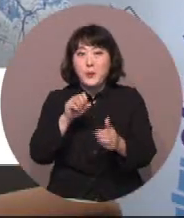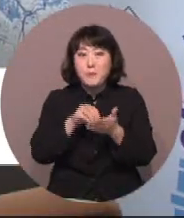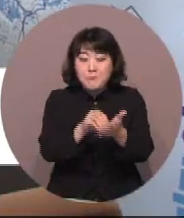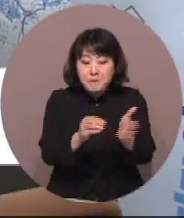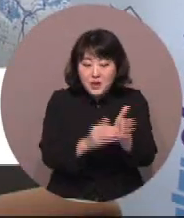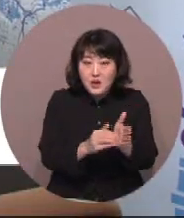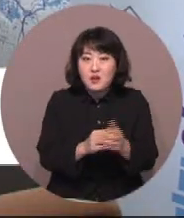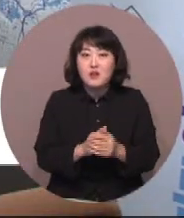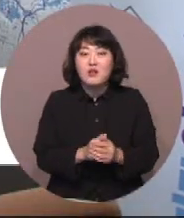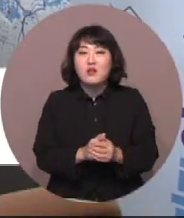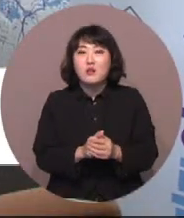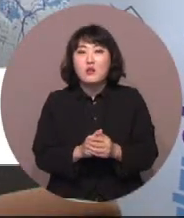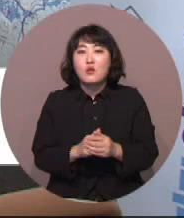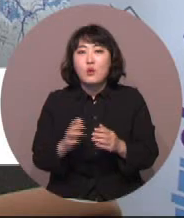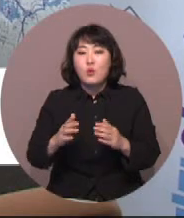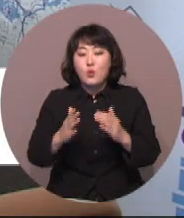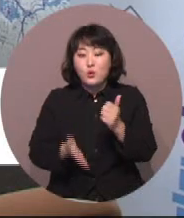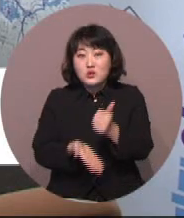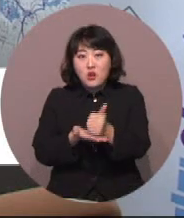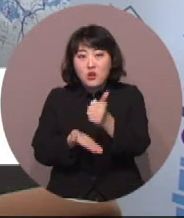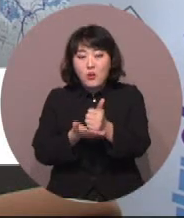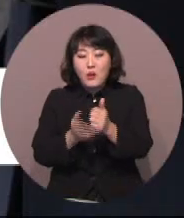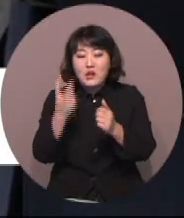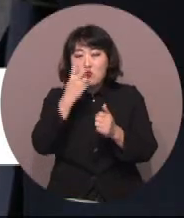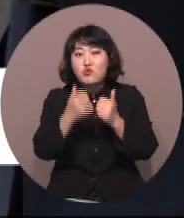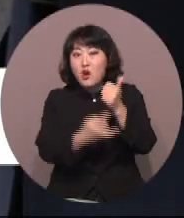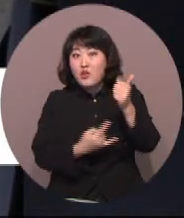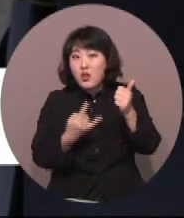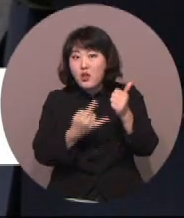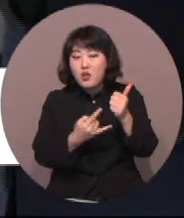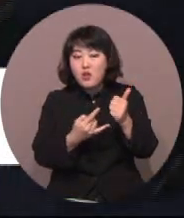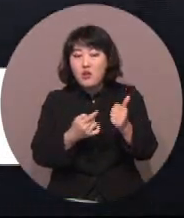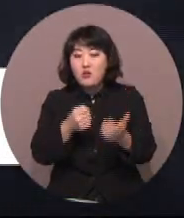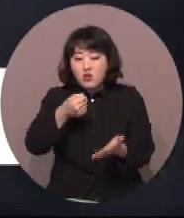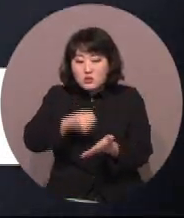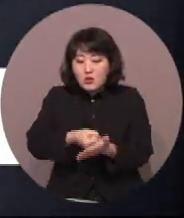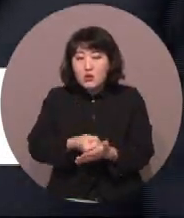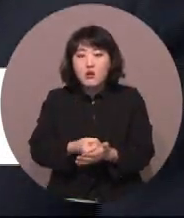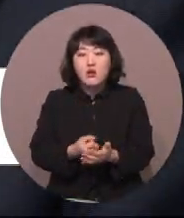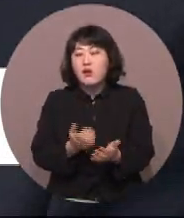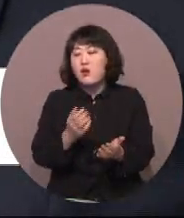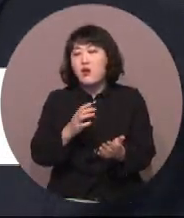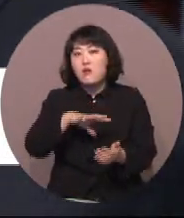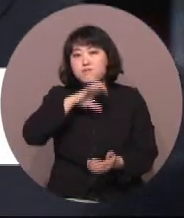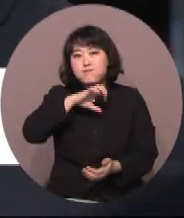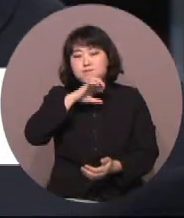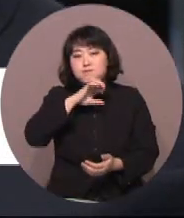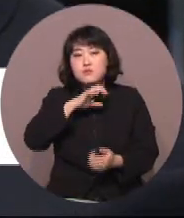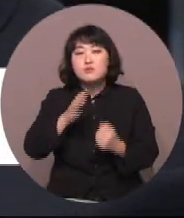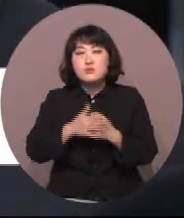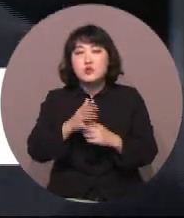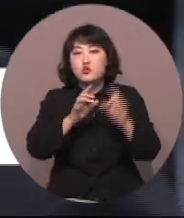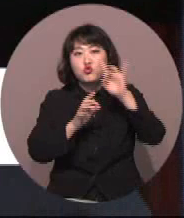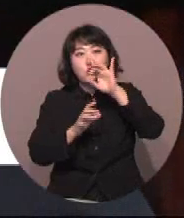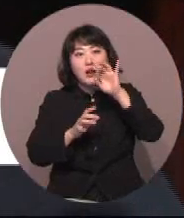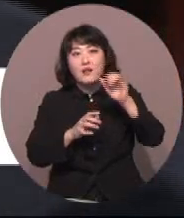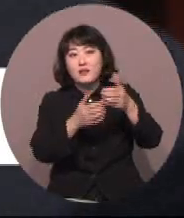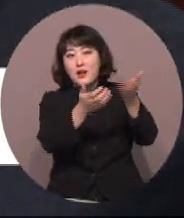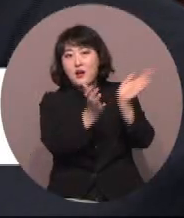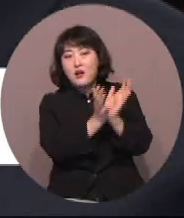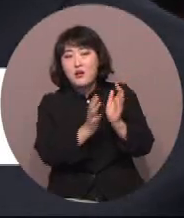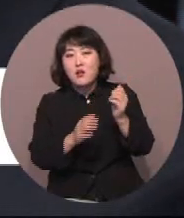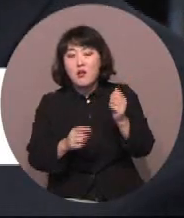시장은 공천 관리 위원회 이번 방침은 납득할 수 없는 불합리한 결정 이라며 중앙당에 기준의